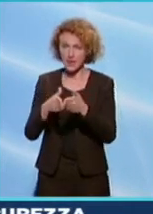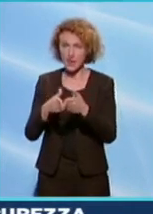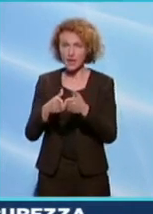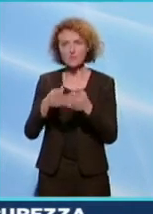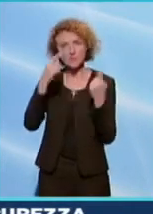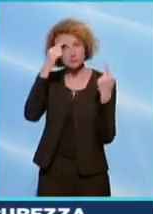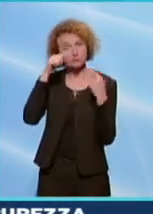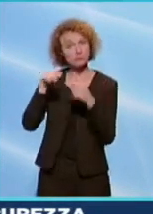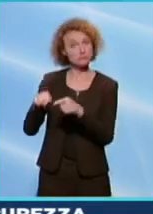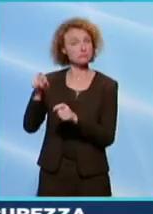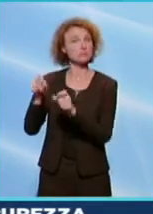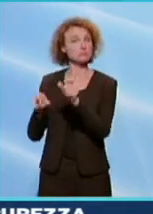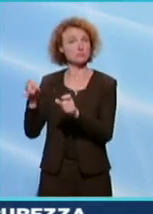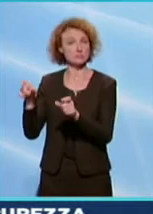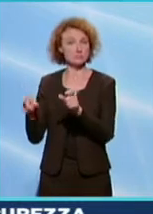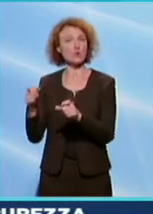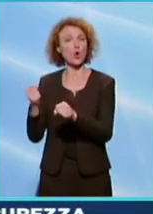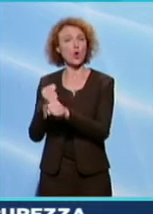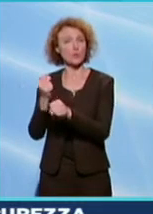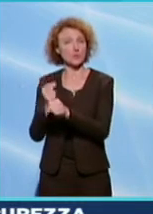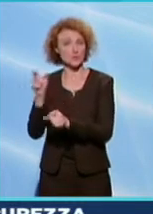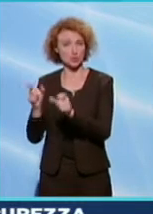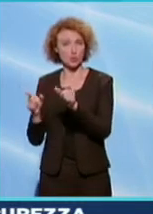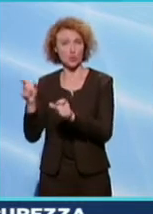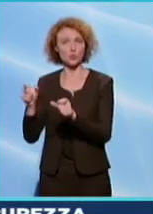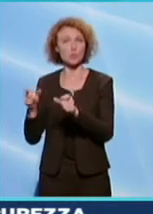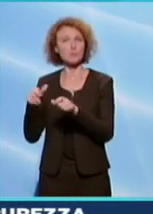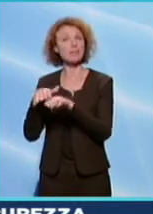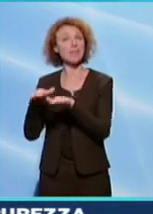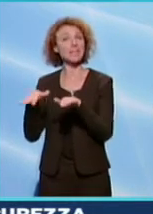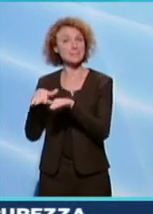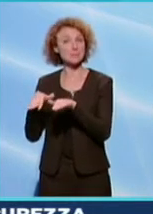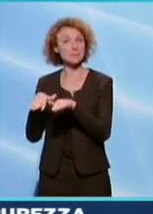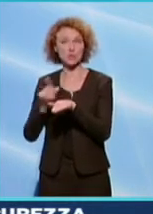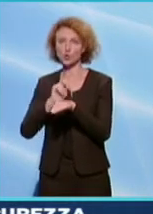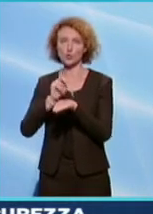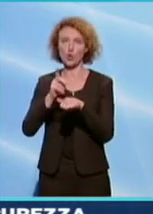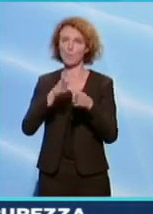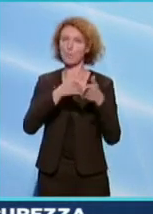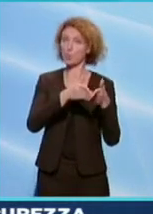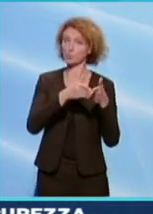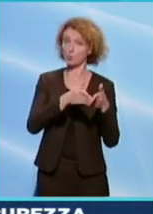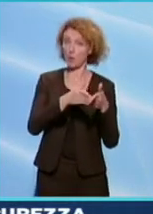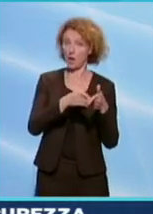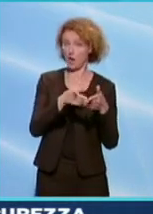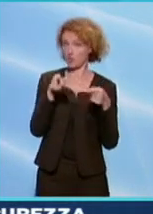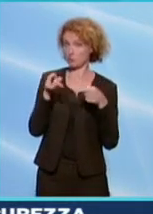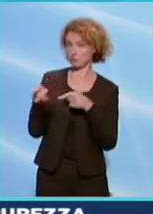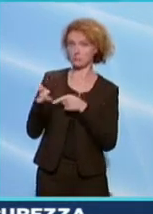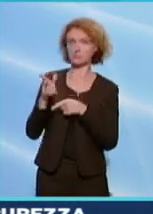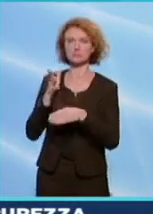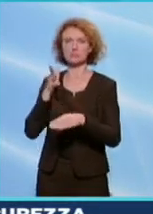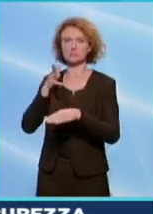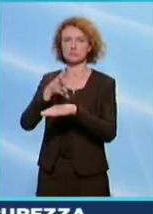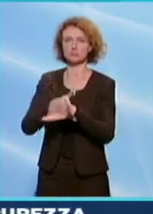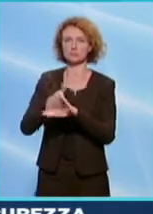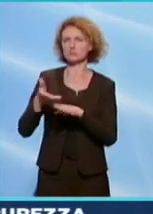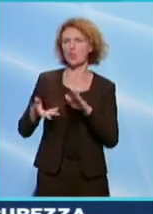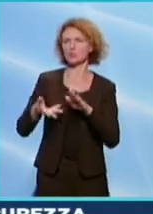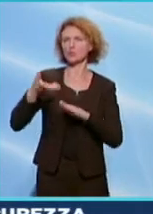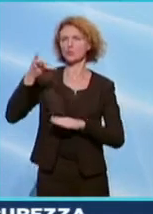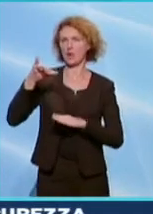dal dagli operatori marittimi dei lavoratori marittimi invece che da lavoratori portuali sono intervenute alle autorità portuali